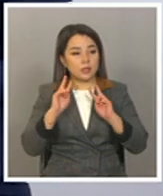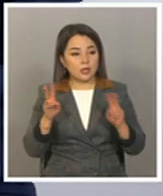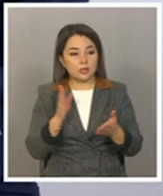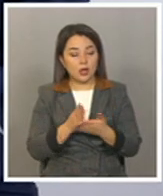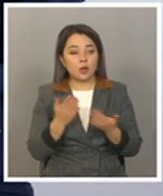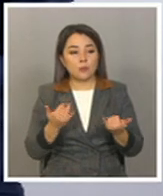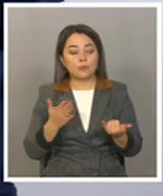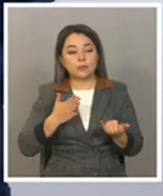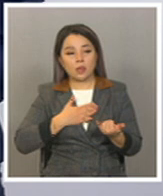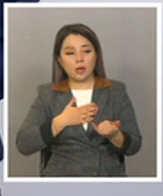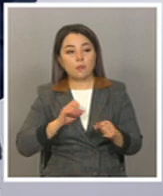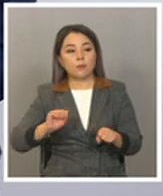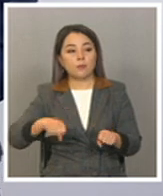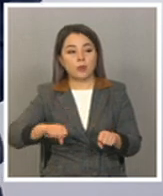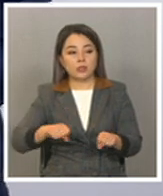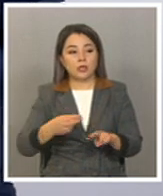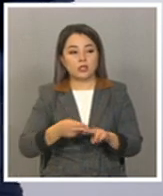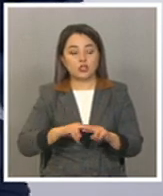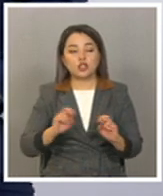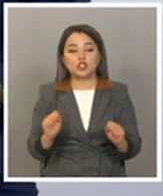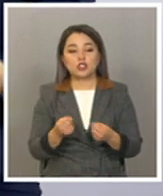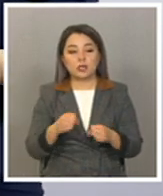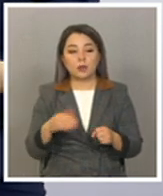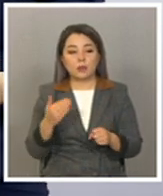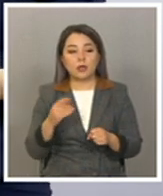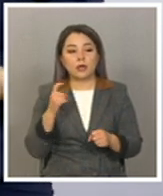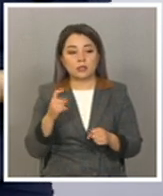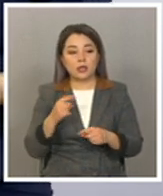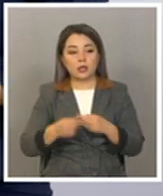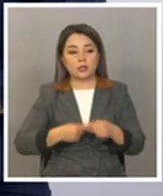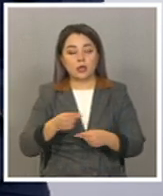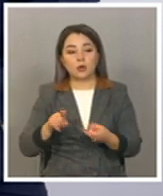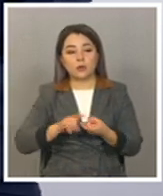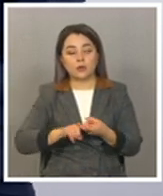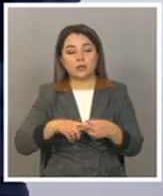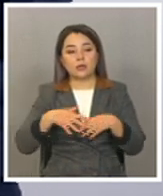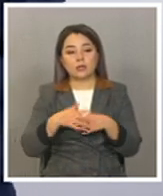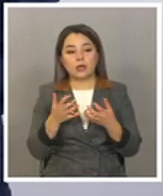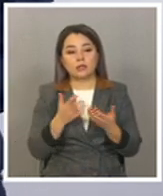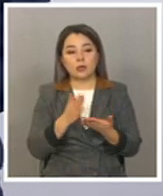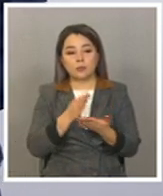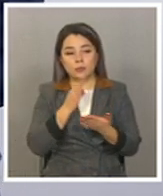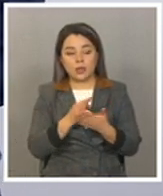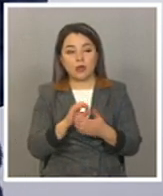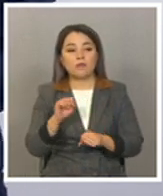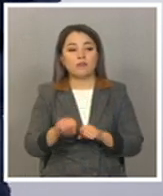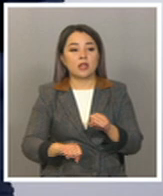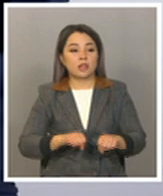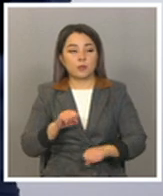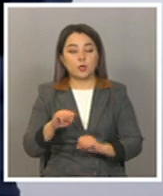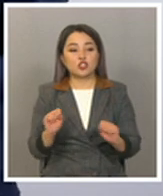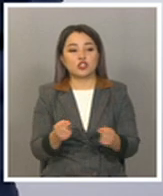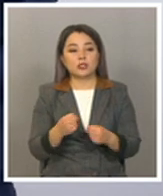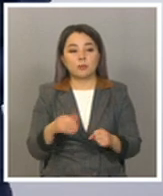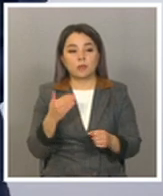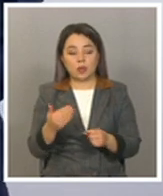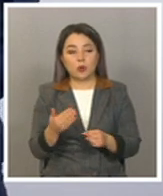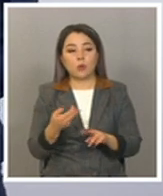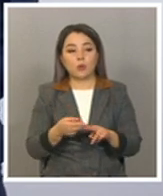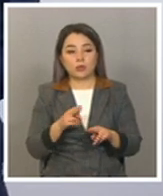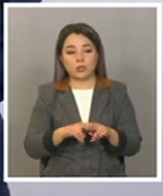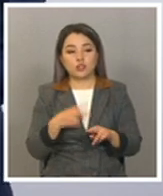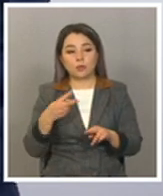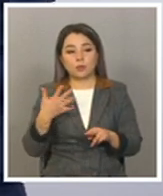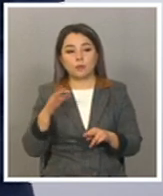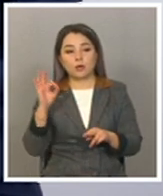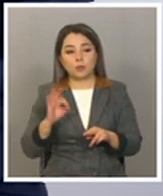біз мотоциклшының жылдамдығын X арқылы өрнектейік, ал велосипедшінің жылдамдығы оның